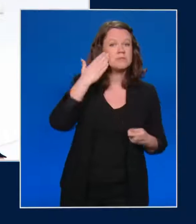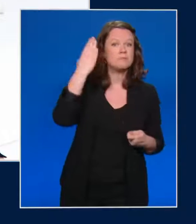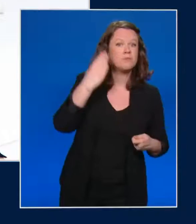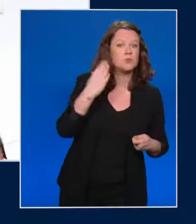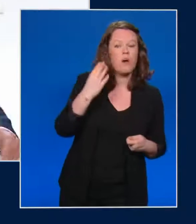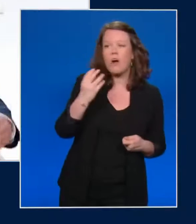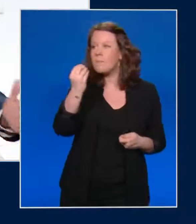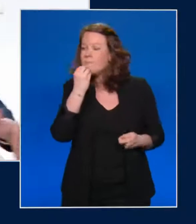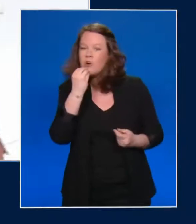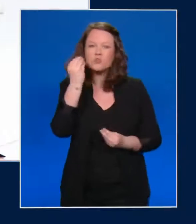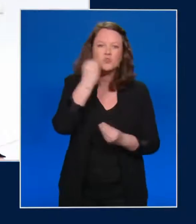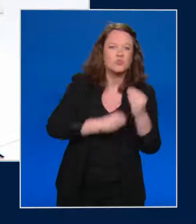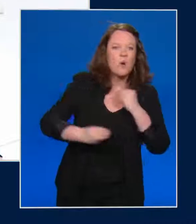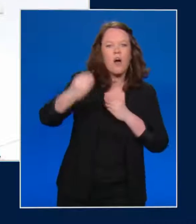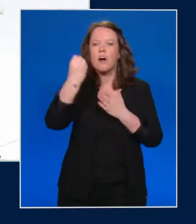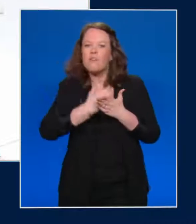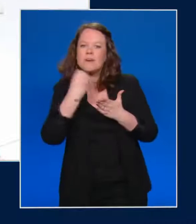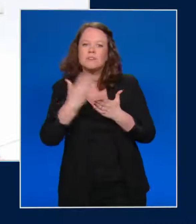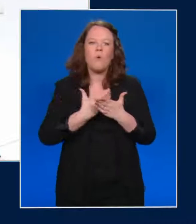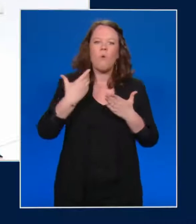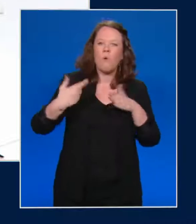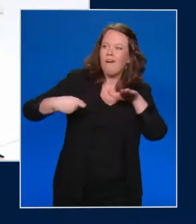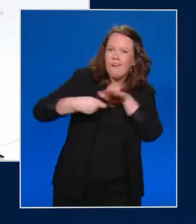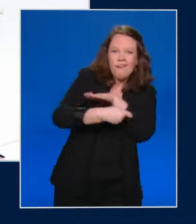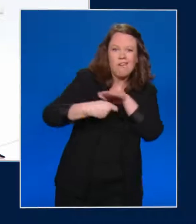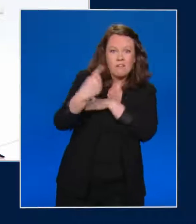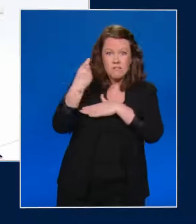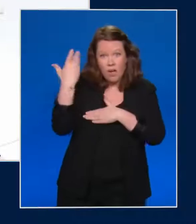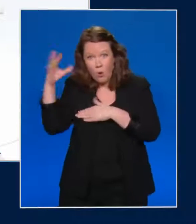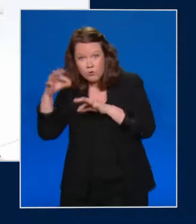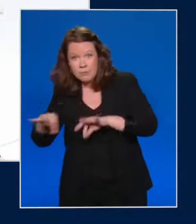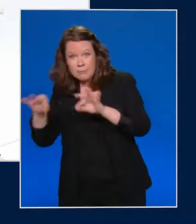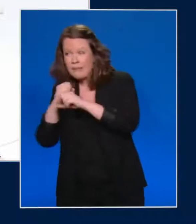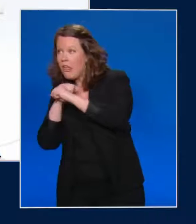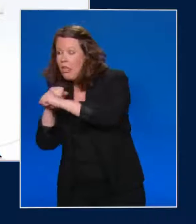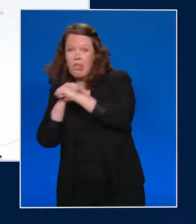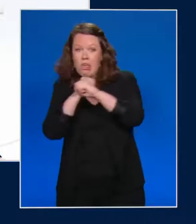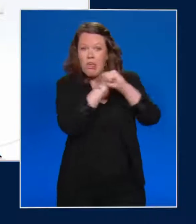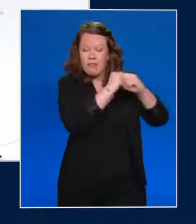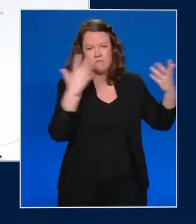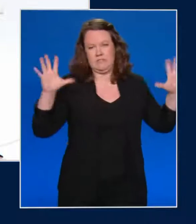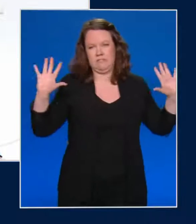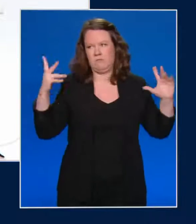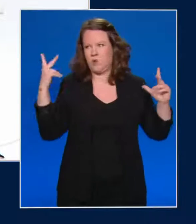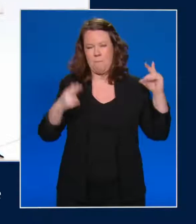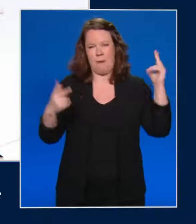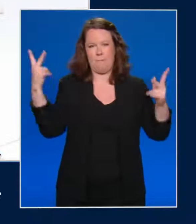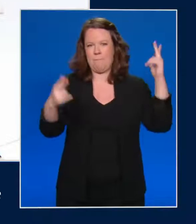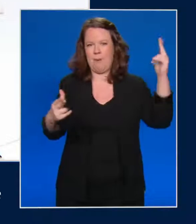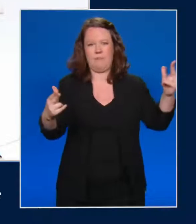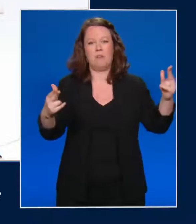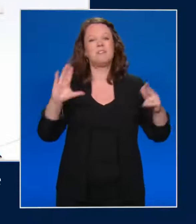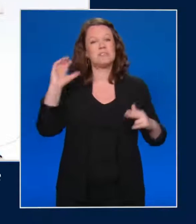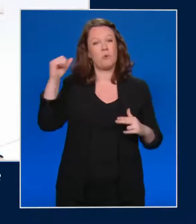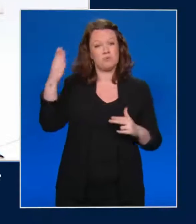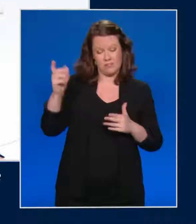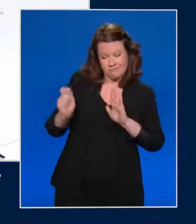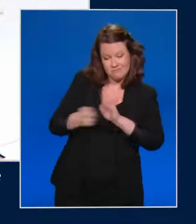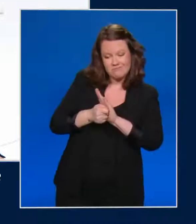nous informer nous financer voilà pourquoi dans le prolongement des décisions prises au plus fort de la pandémie avec le plan de relance européen